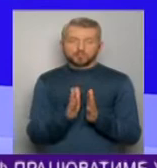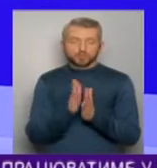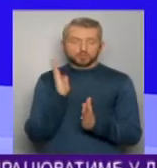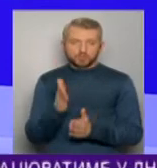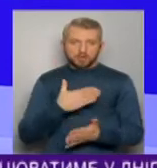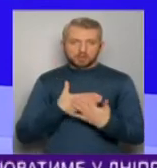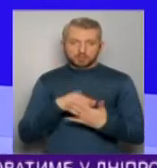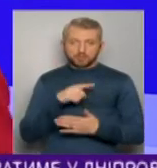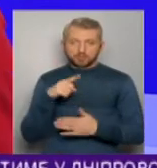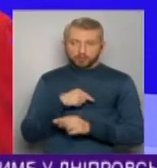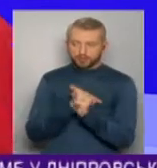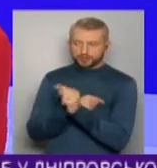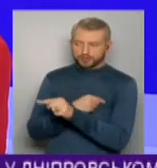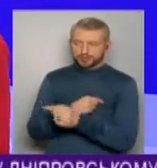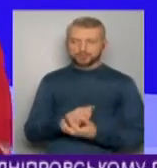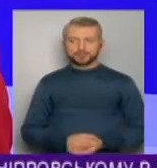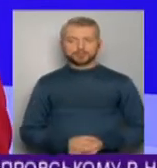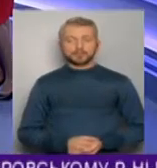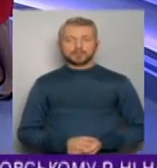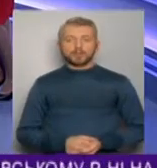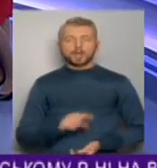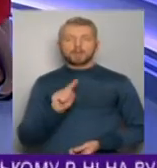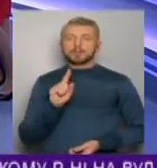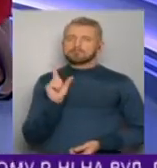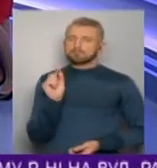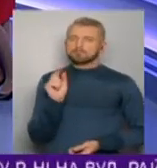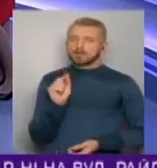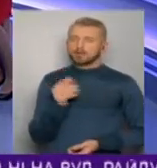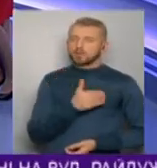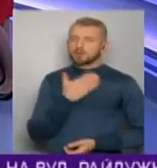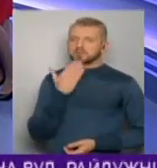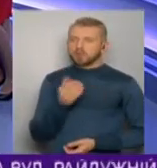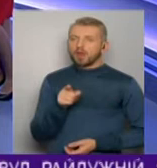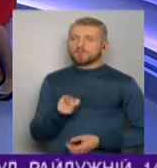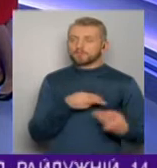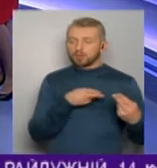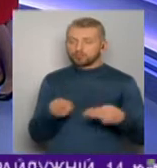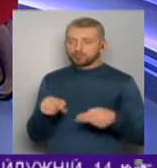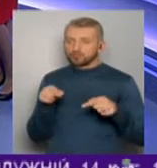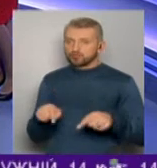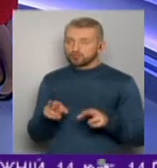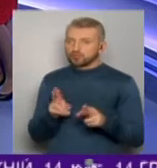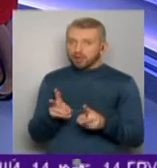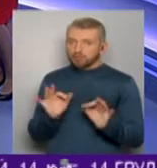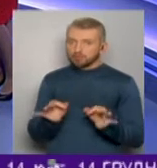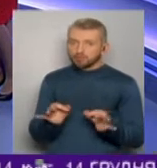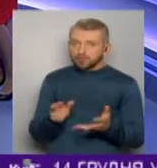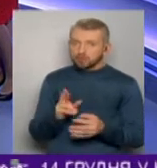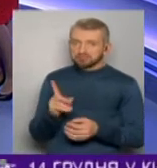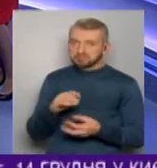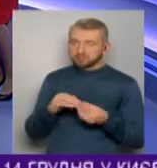активними. Пане Іване, перше, що хотілося б запитати, це те, як ви добралися до нашої студії, чи безперешкодно,